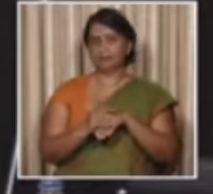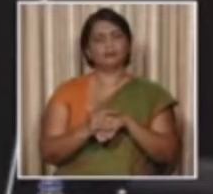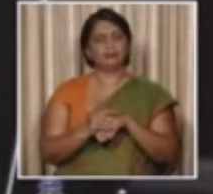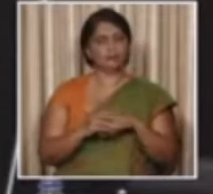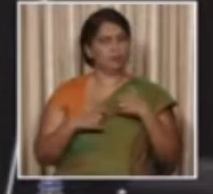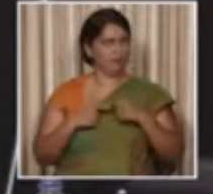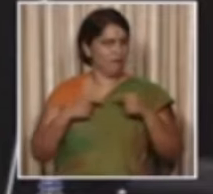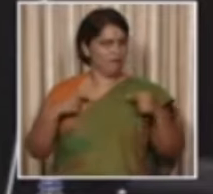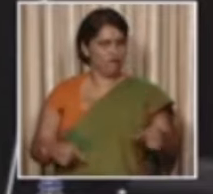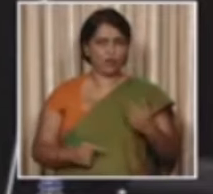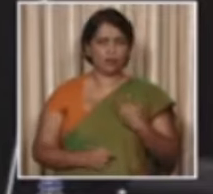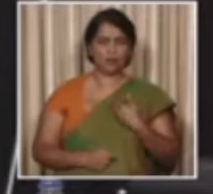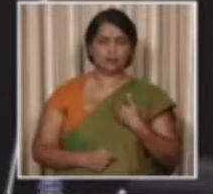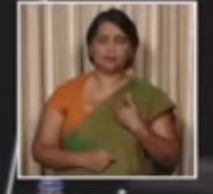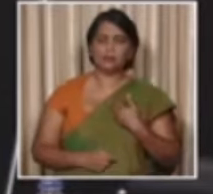මම මේකට විරුද්ධව හිටියේ.